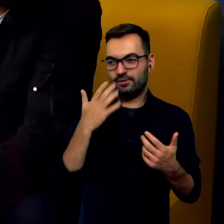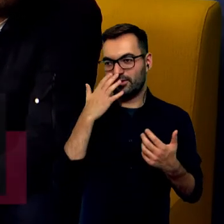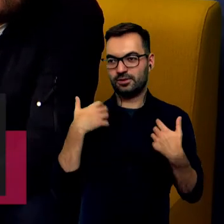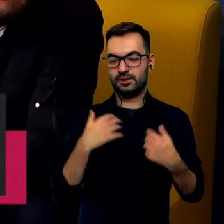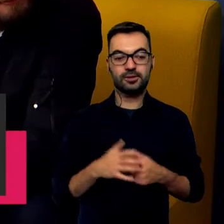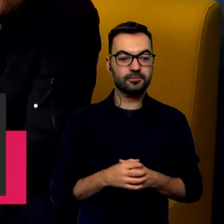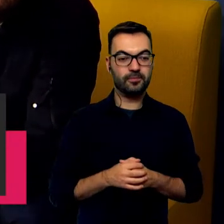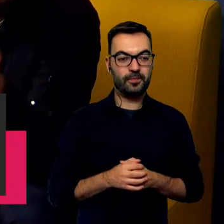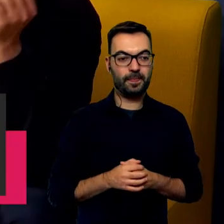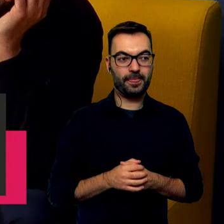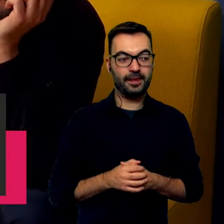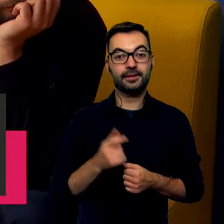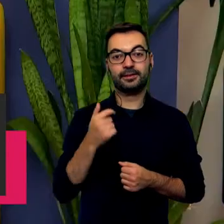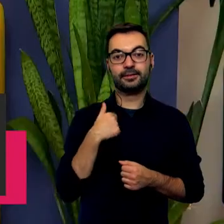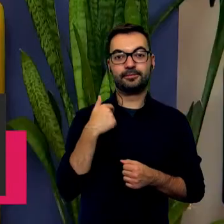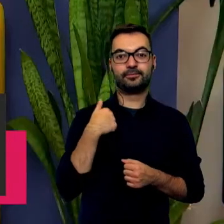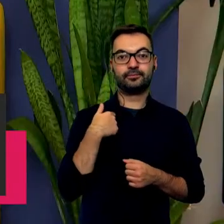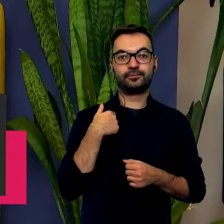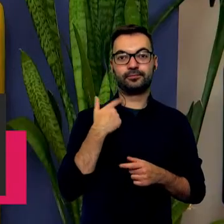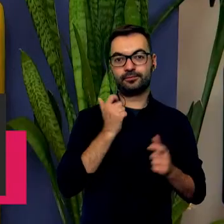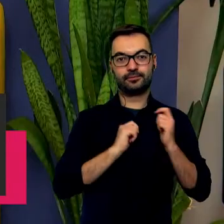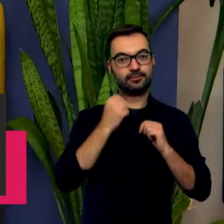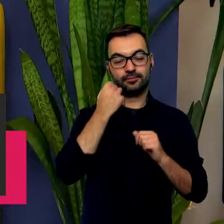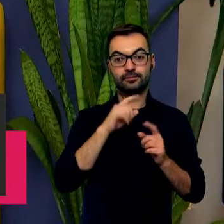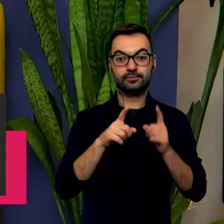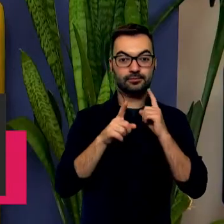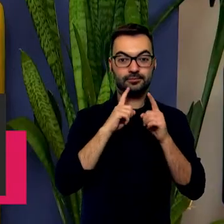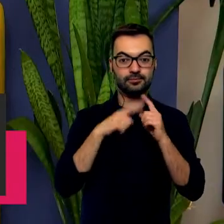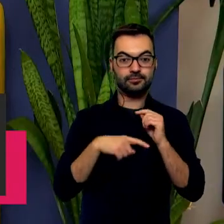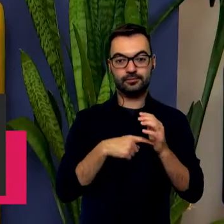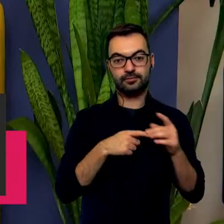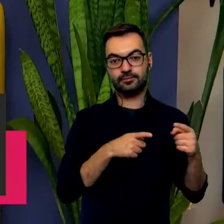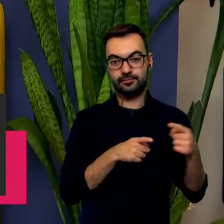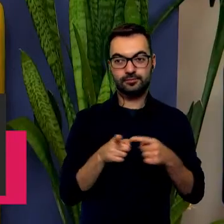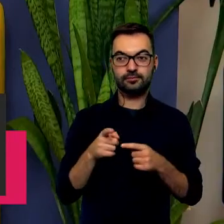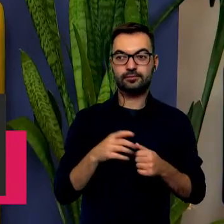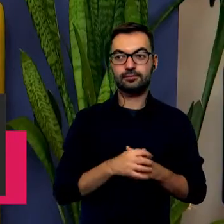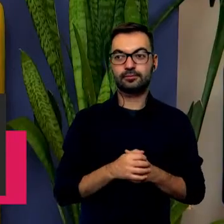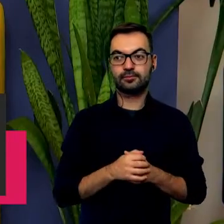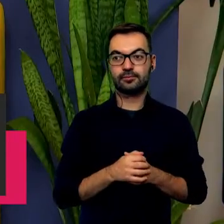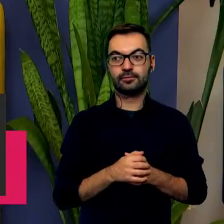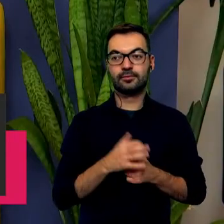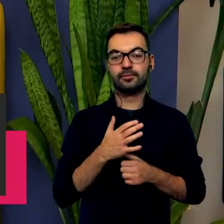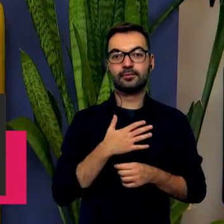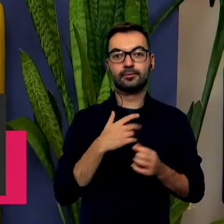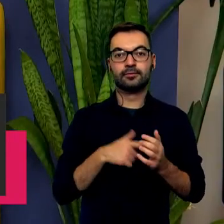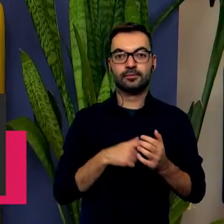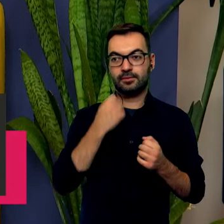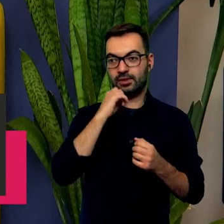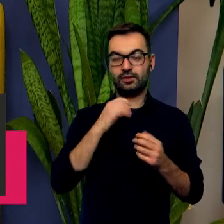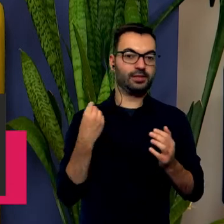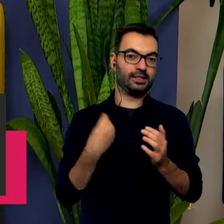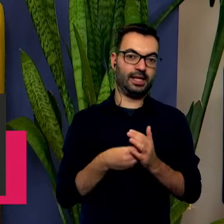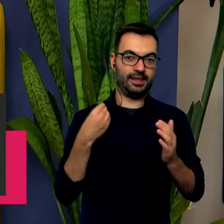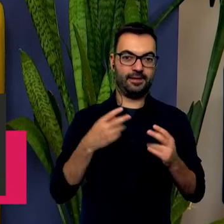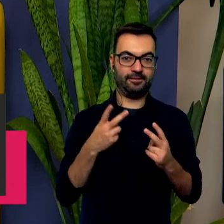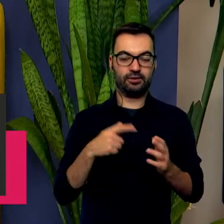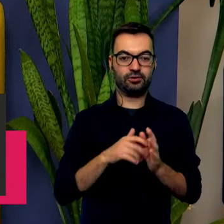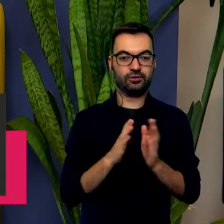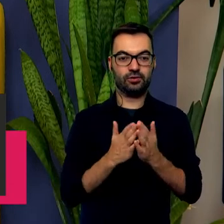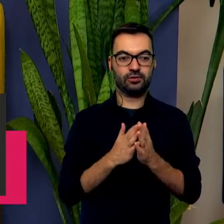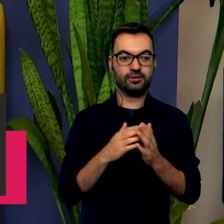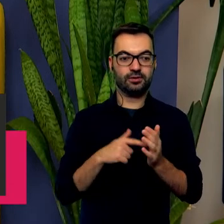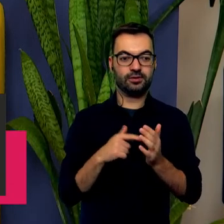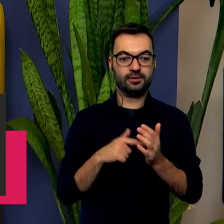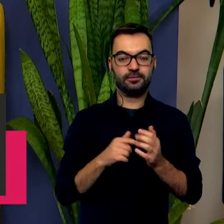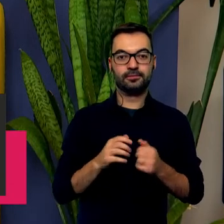Życie. Ja oczywiście bardzo się cieszę, że ta rozmowa w takim kierunku poszła, bo wydaje mi się, że to jest niesamowicie cenne w tej książce, że od